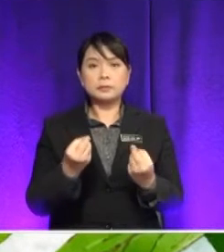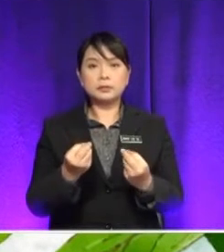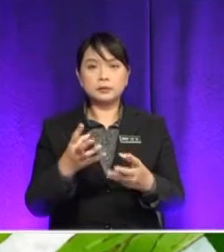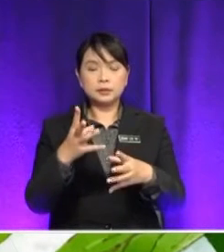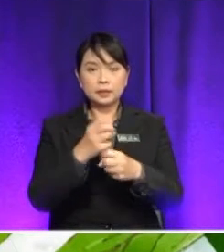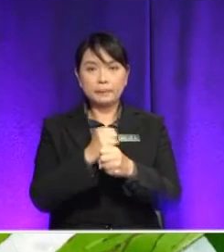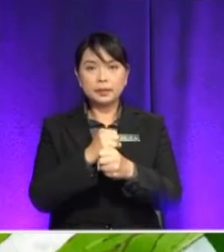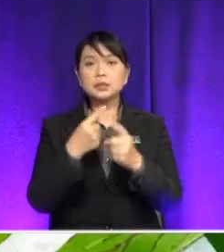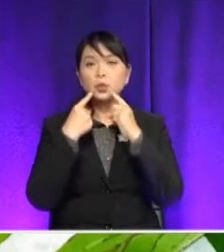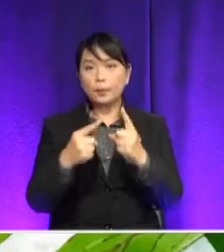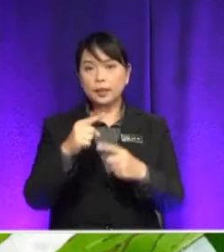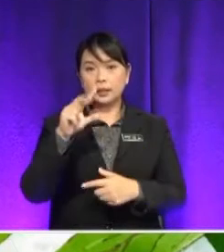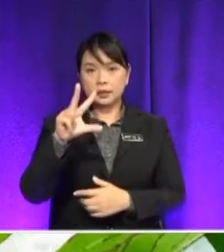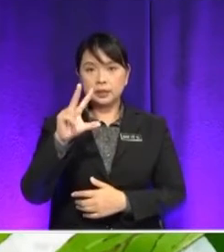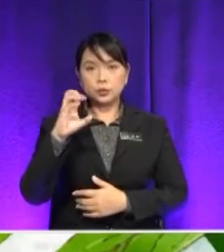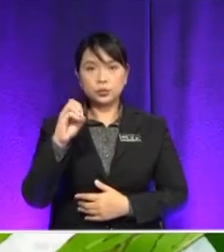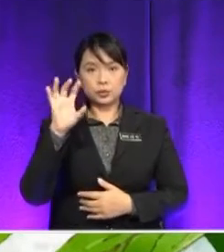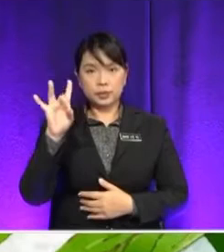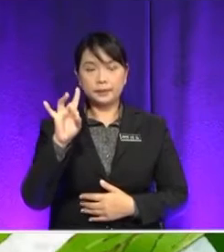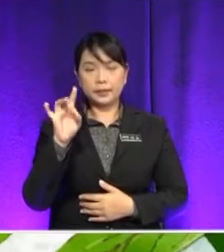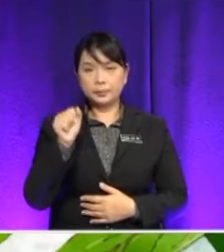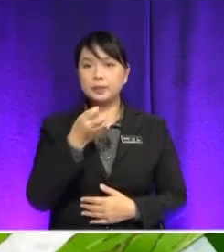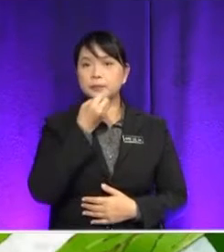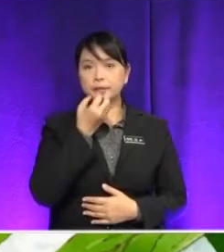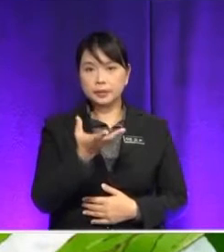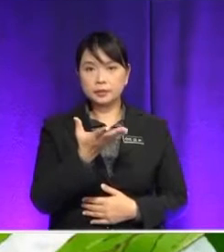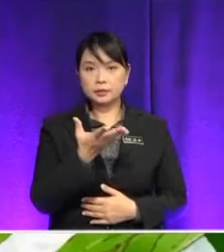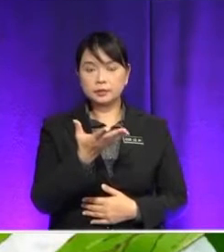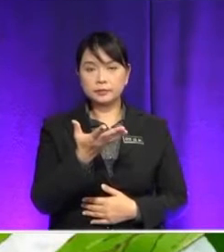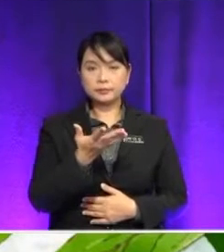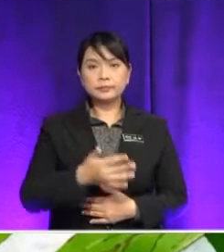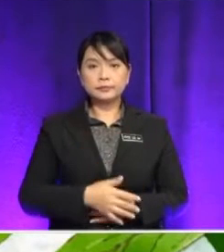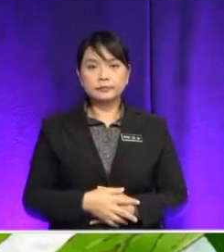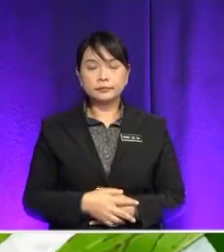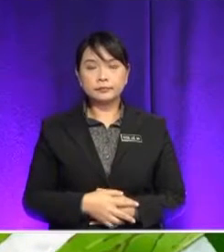308 Ah boleh boleh ke cara punya Amiruddin